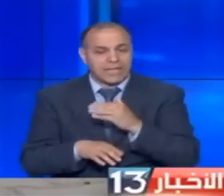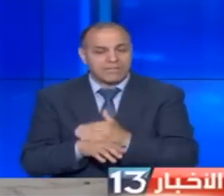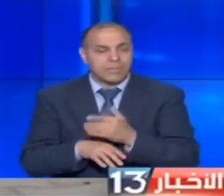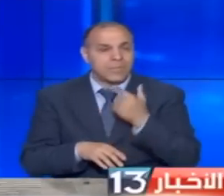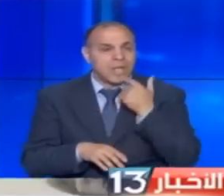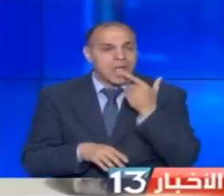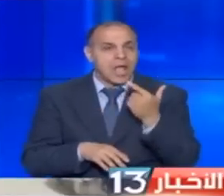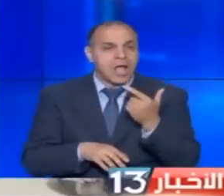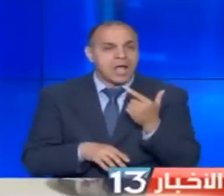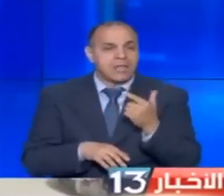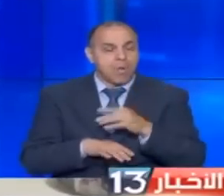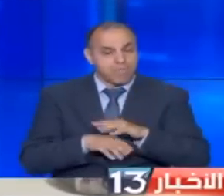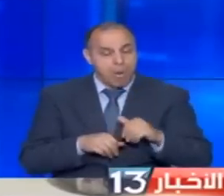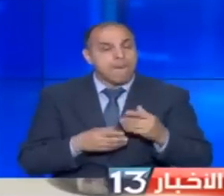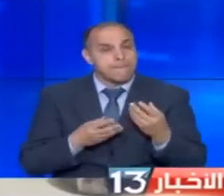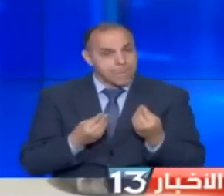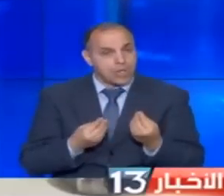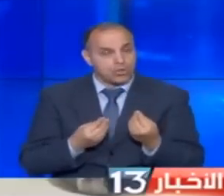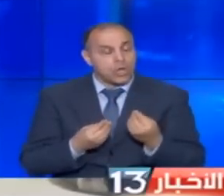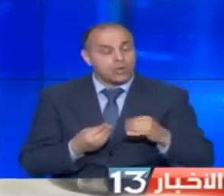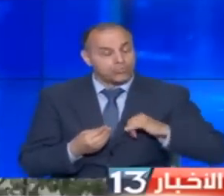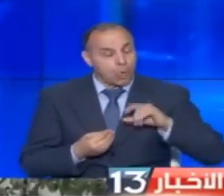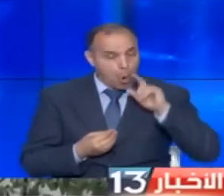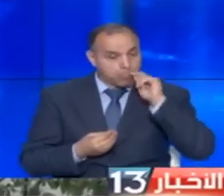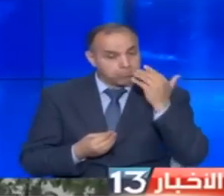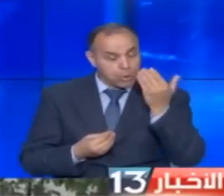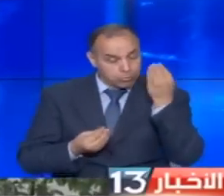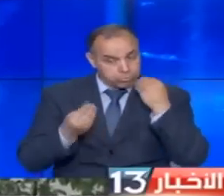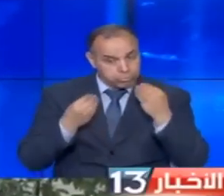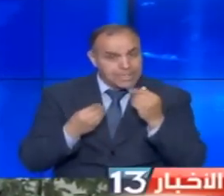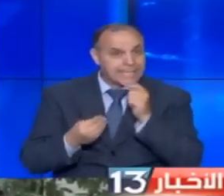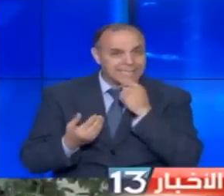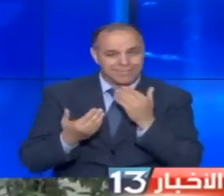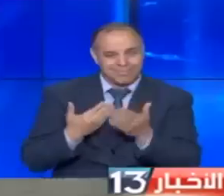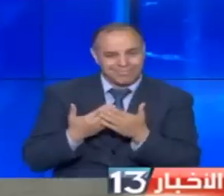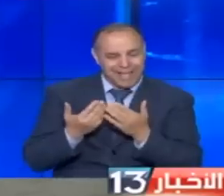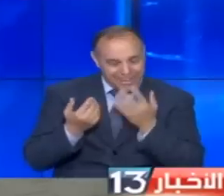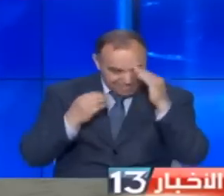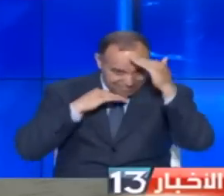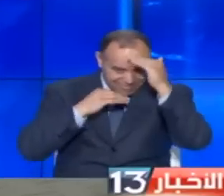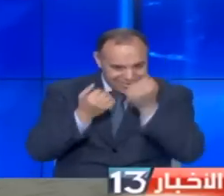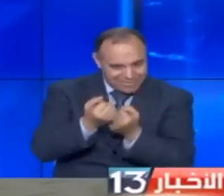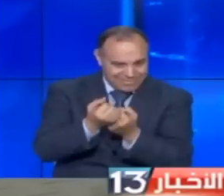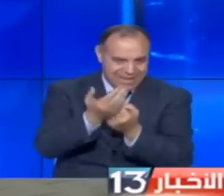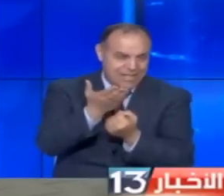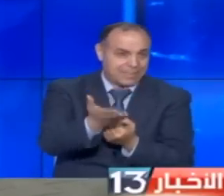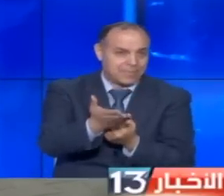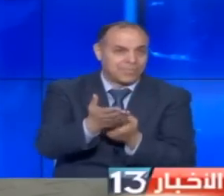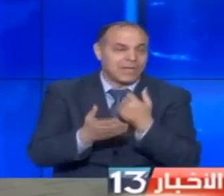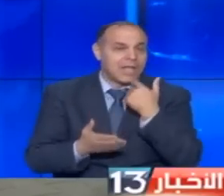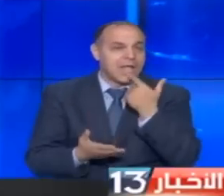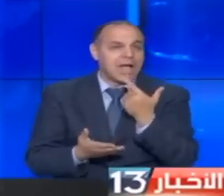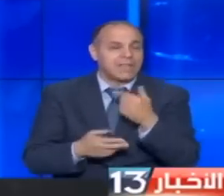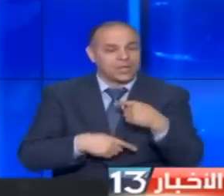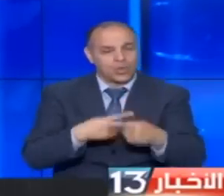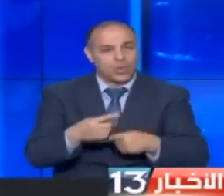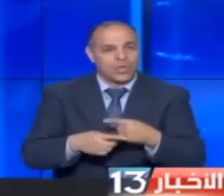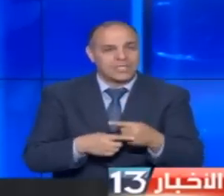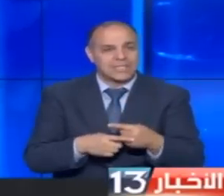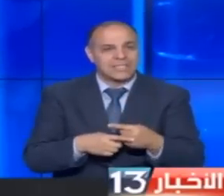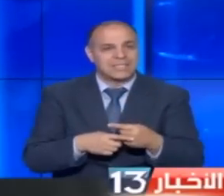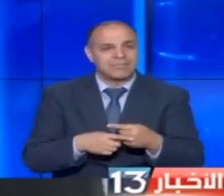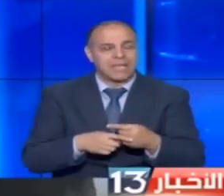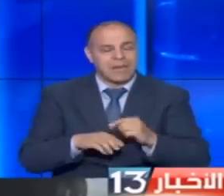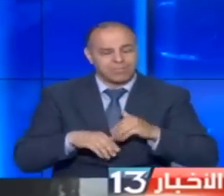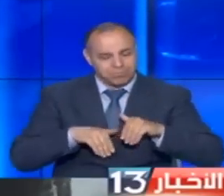تخرجت منها عديد الاجيال تنتظر لمسه وفاء من ابنائها حتى تواصل رسالتها التربويه